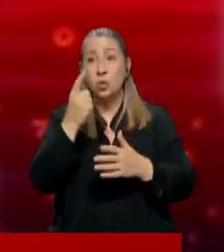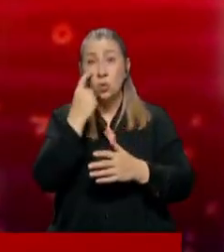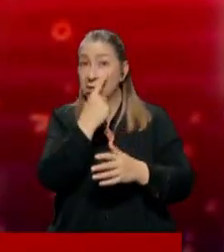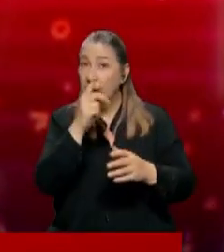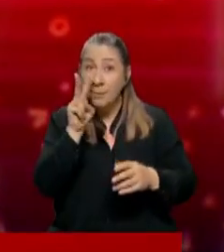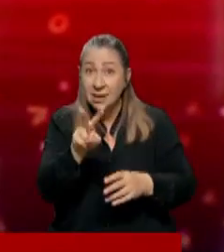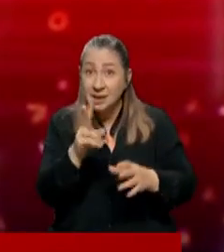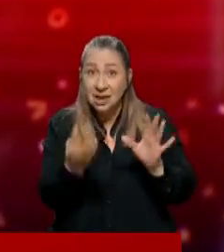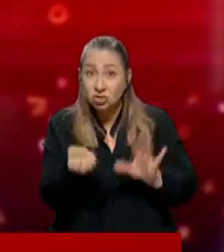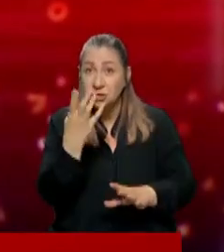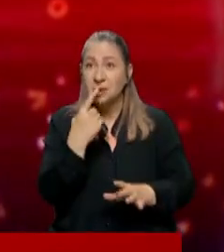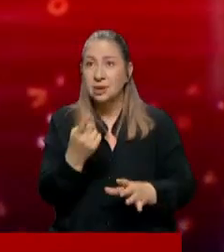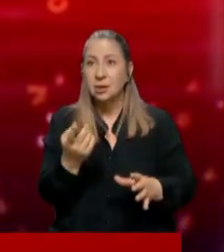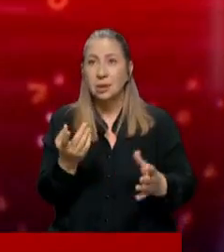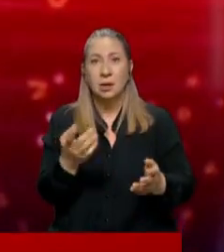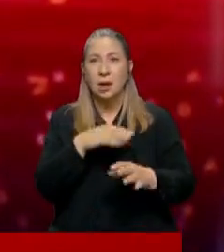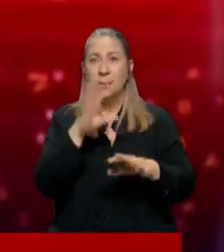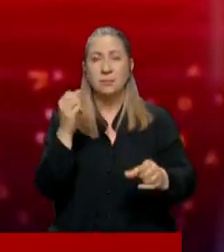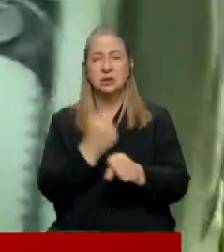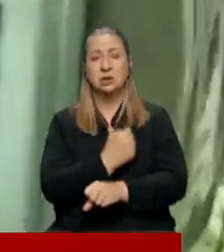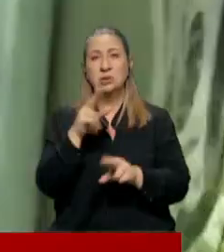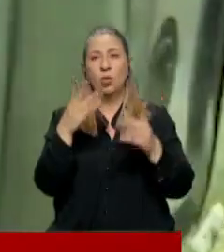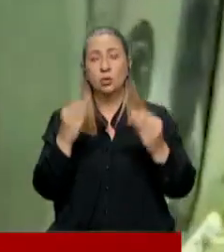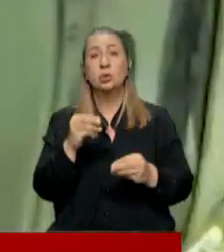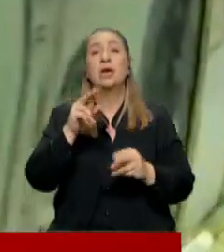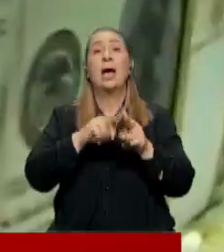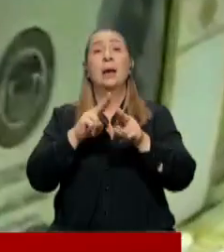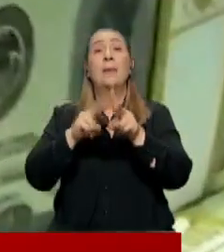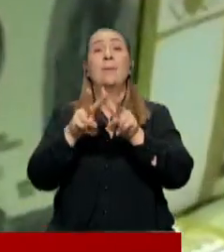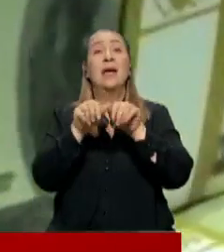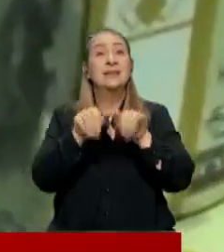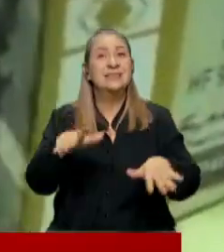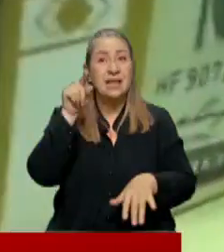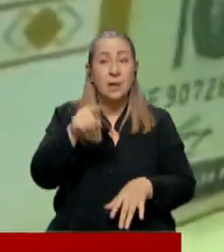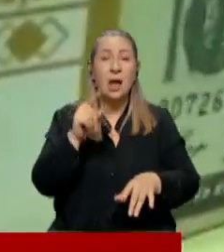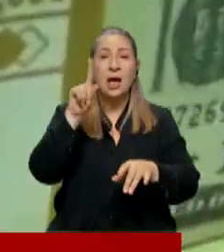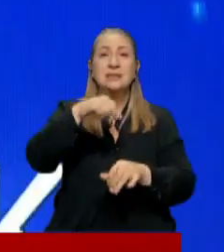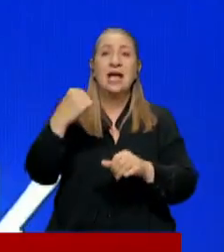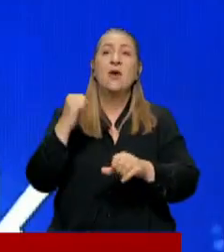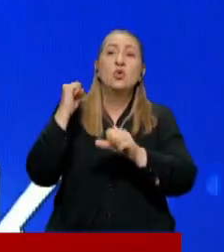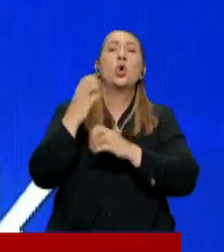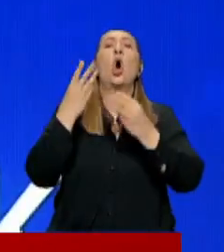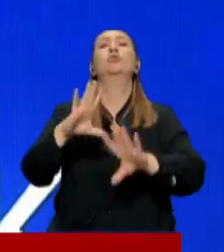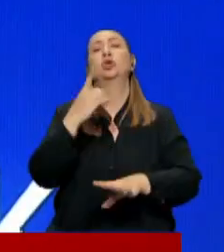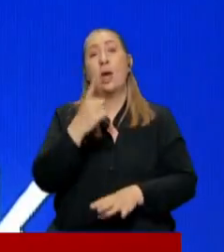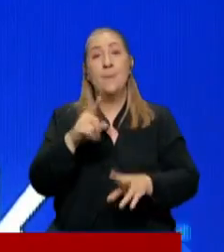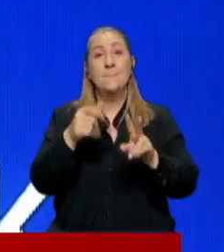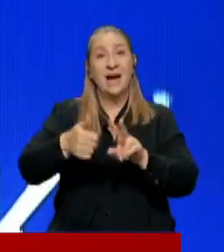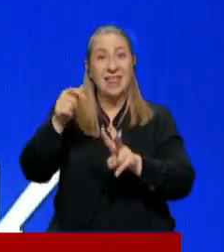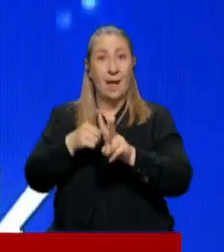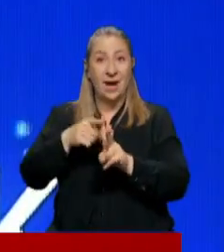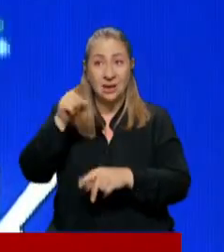baktık acaba ne çıkacak diye. Evet. Hepimiz taş kesildik. Kur korumalı mevduatın hazineye yük getirmeyeceğini söylemişti Bakan